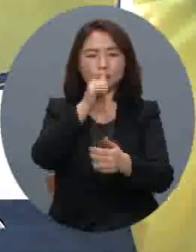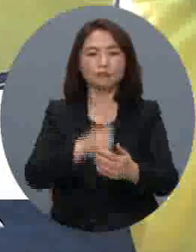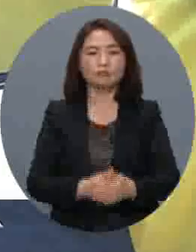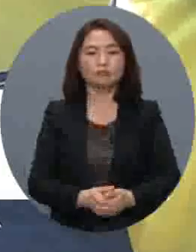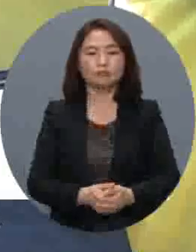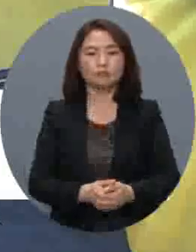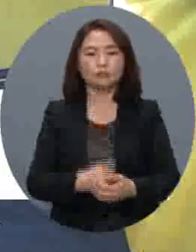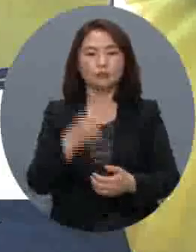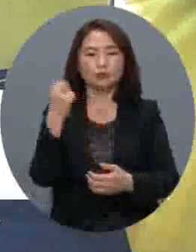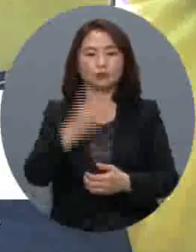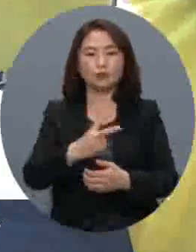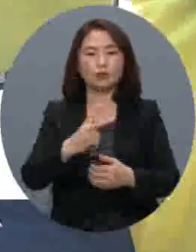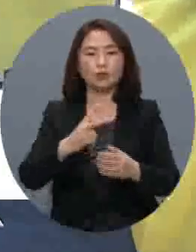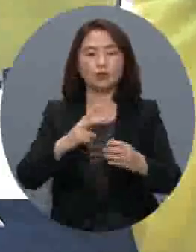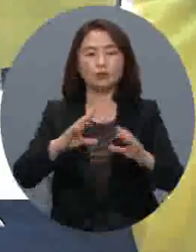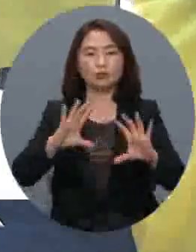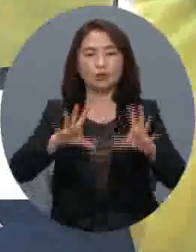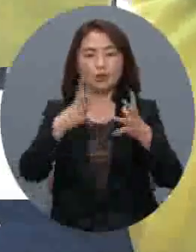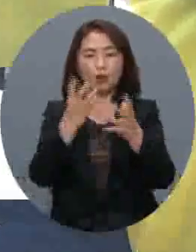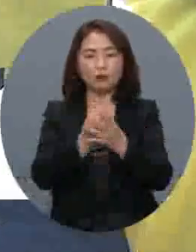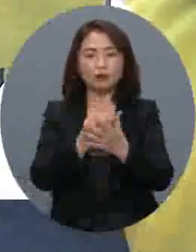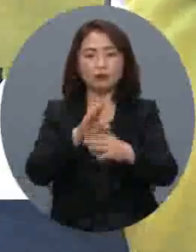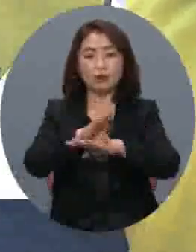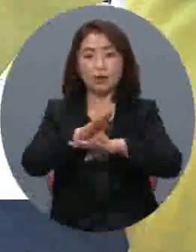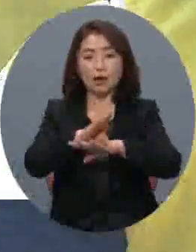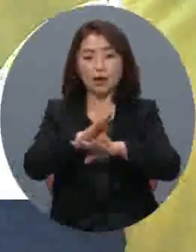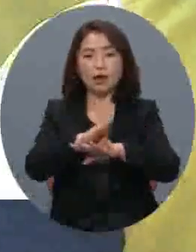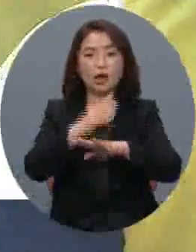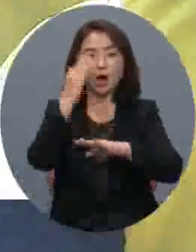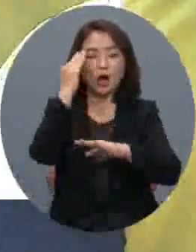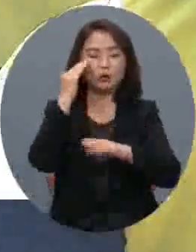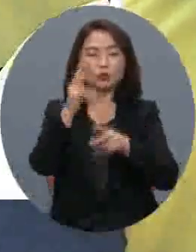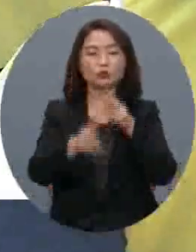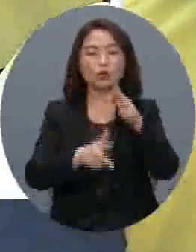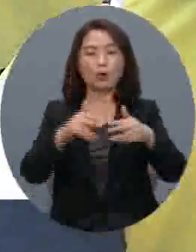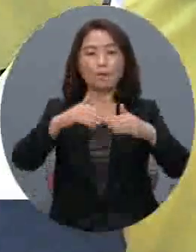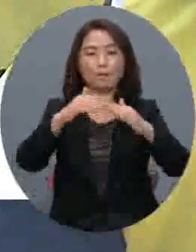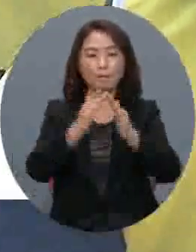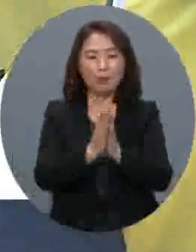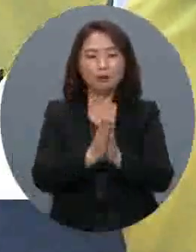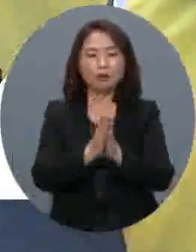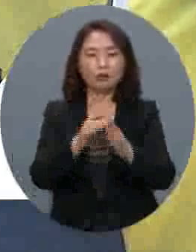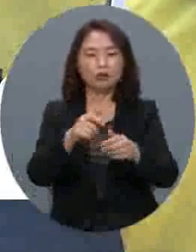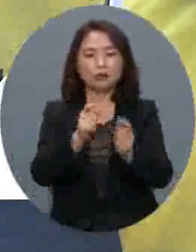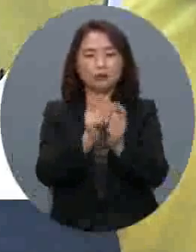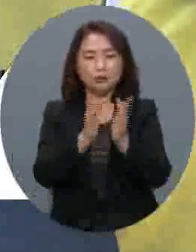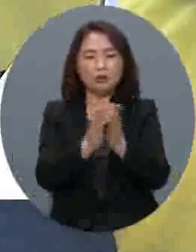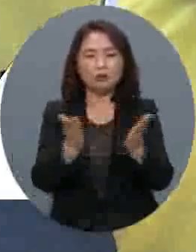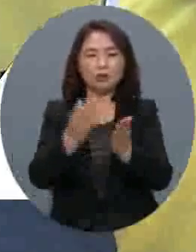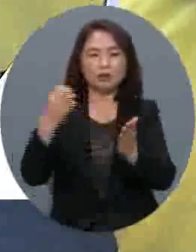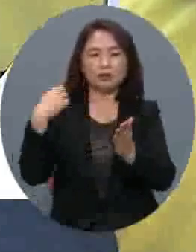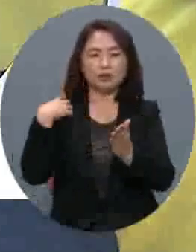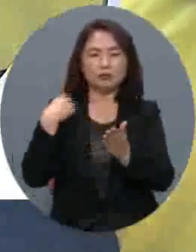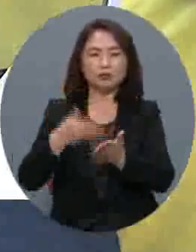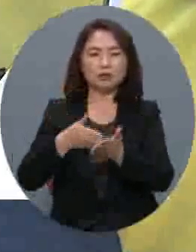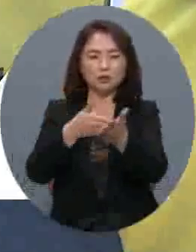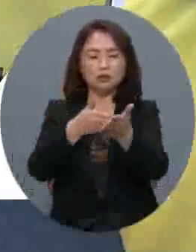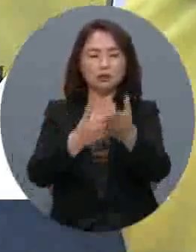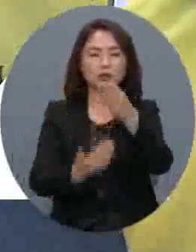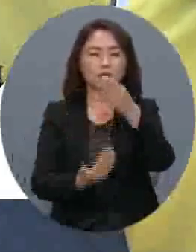그리고 국내 완성차인 현대자동차의 한국 공장 폐업의 직접적인 책임을